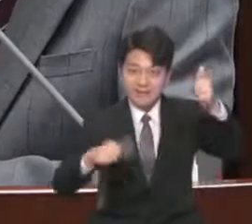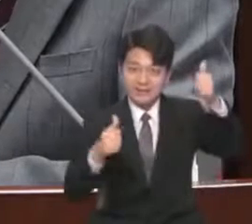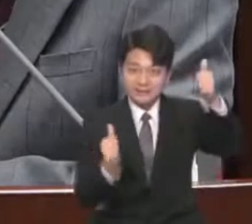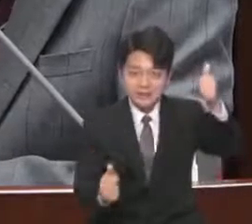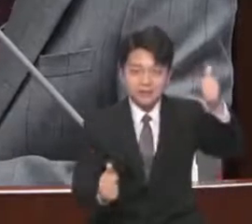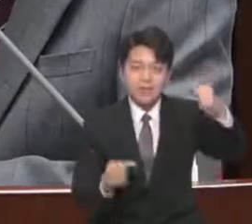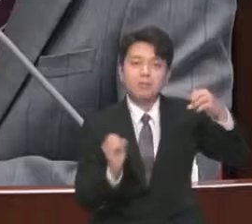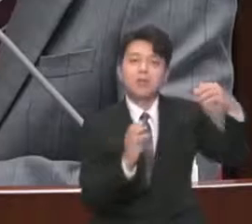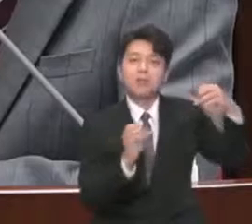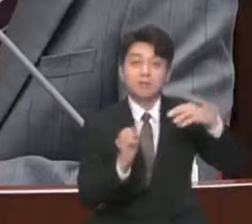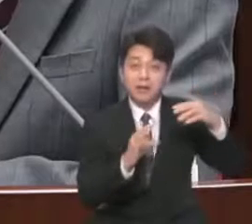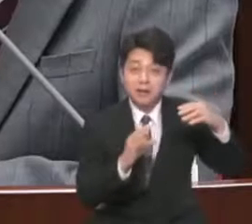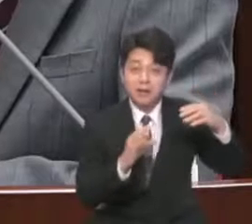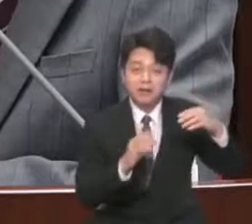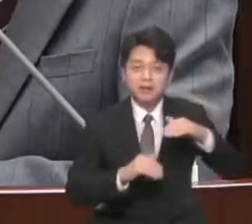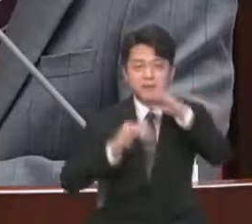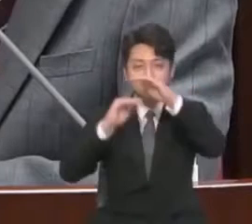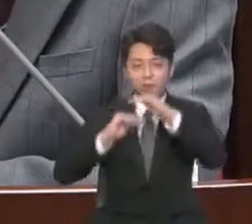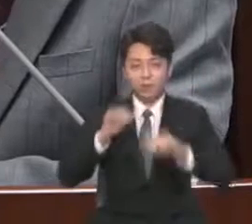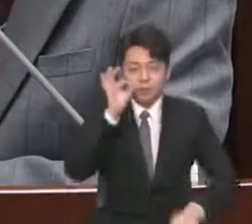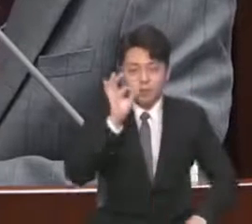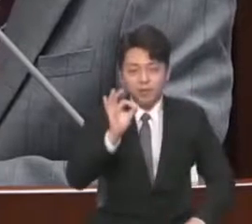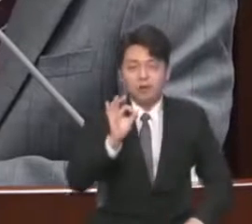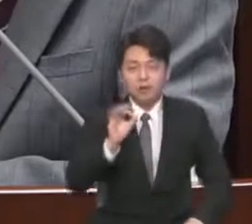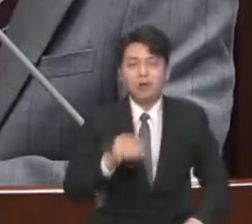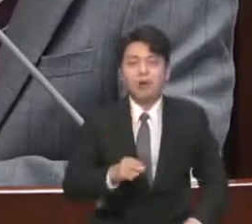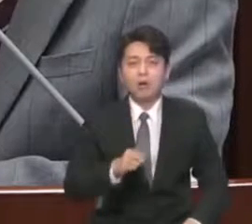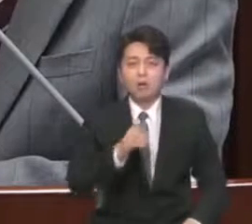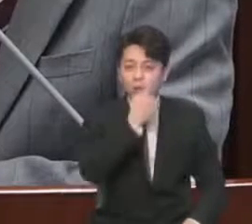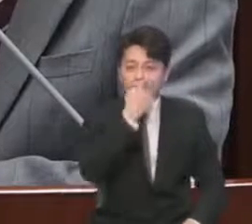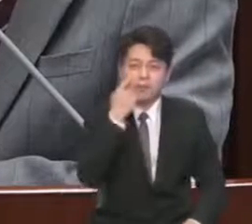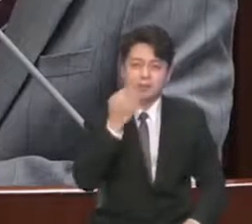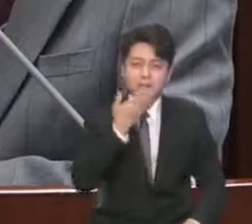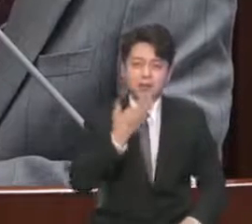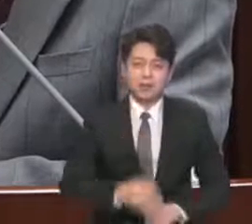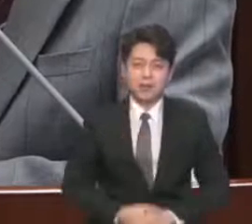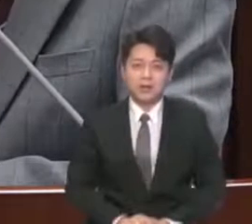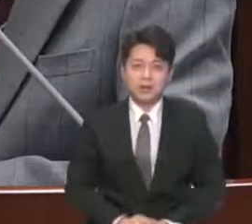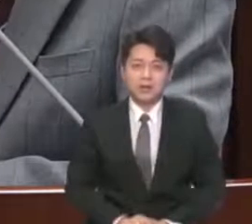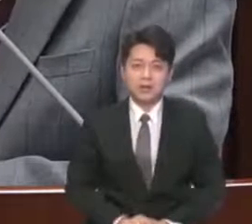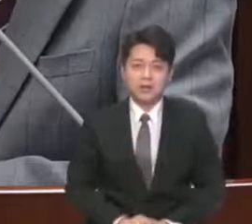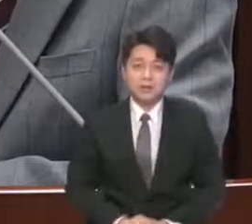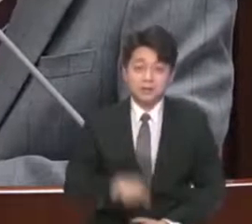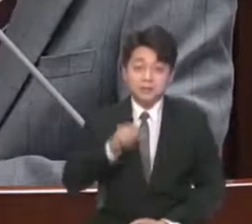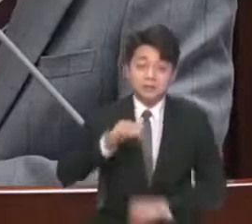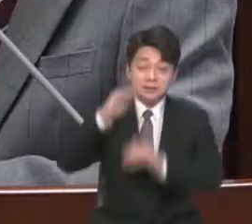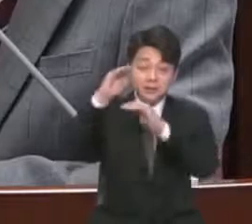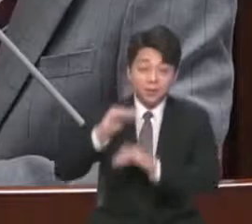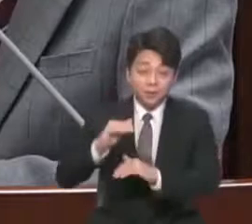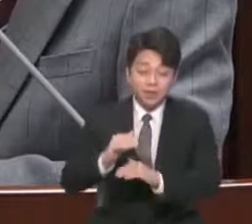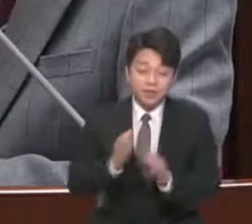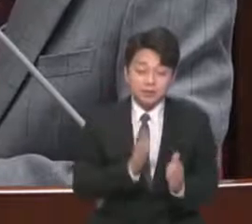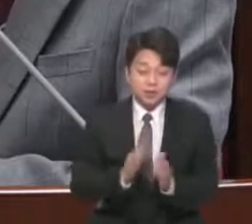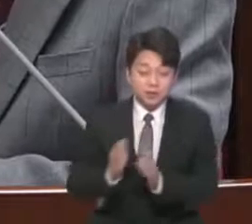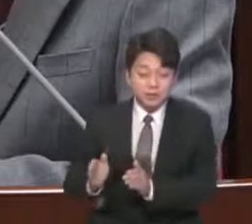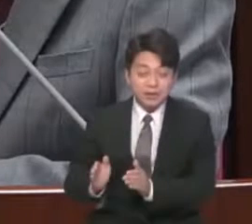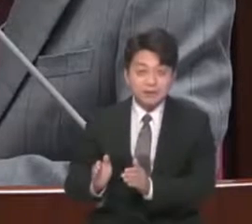뭐 저희가 자체적으로 공개했다기보다는 그런 것들이 사실 정리가 된 내용이 언론에 나갔기